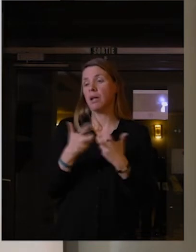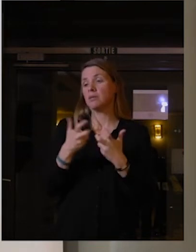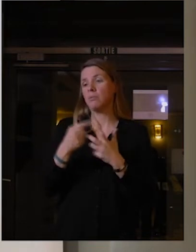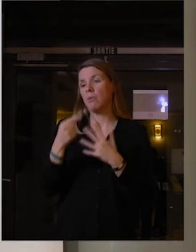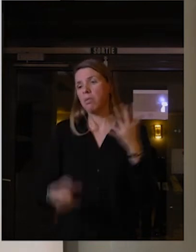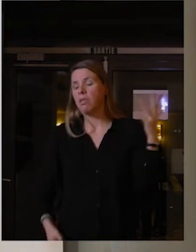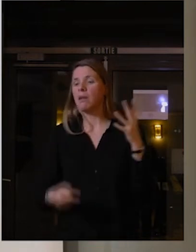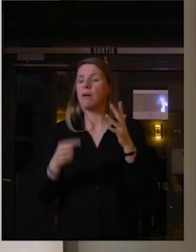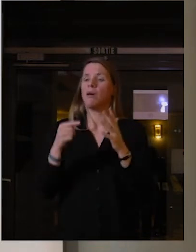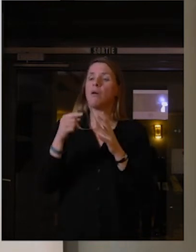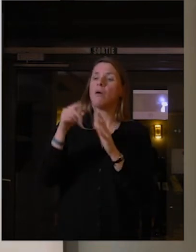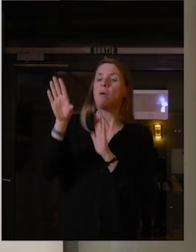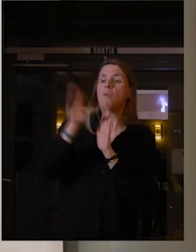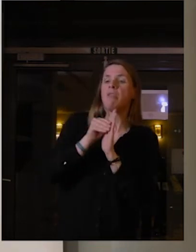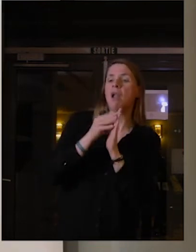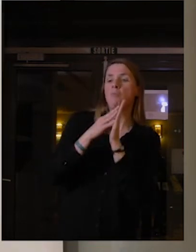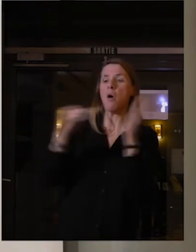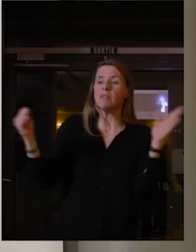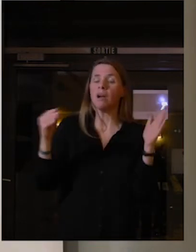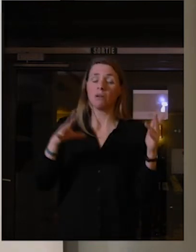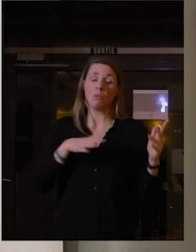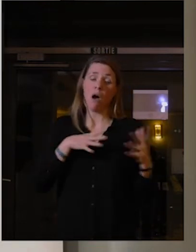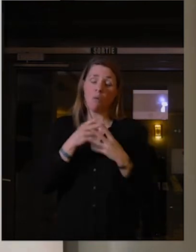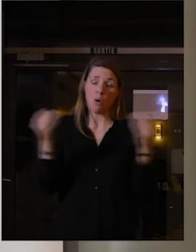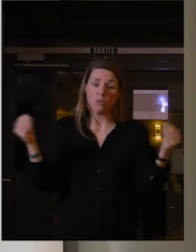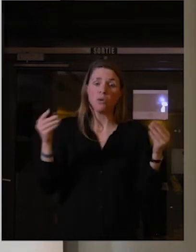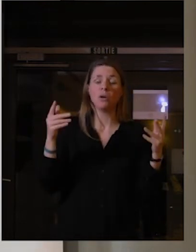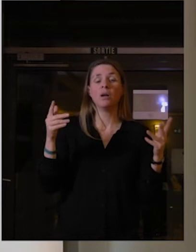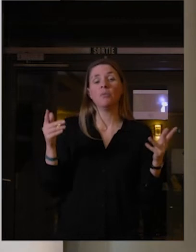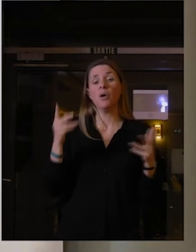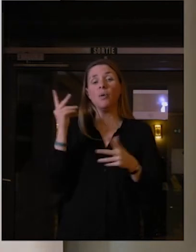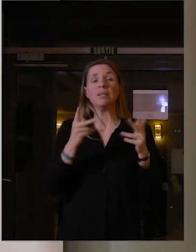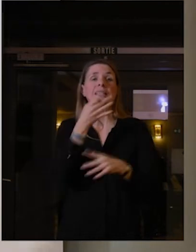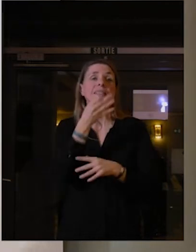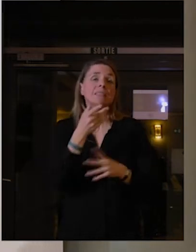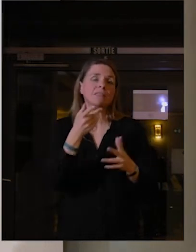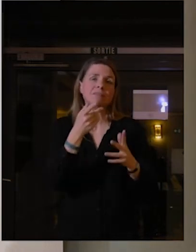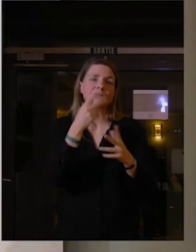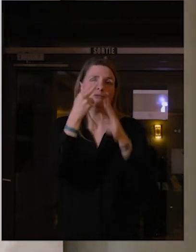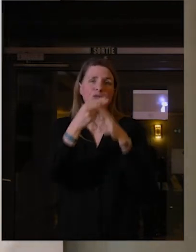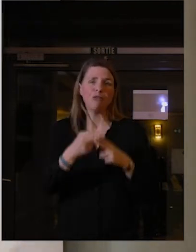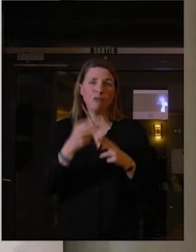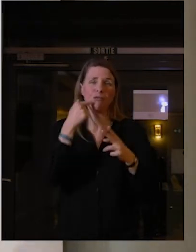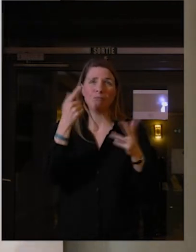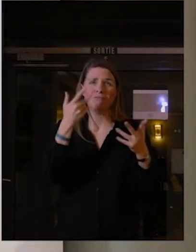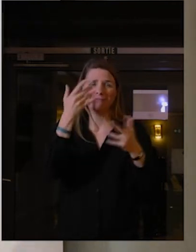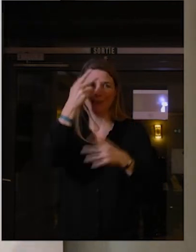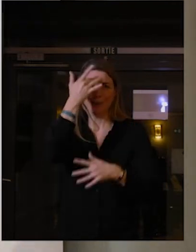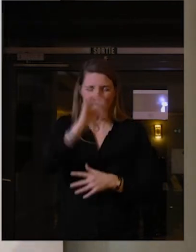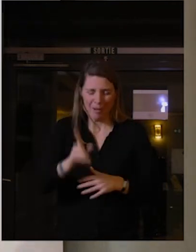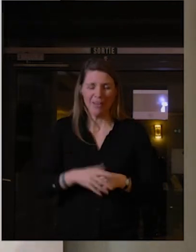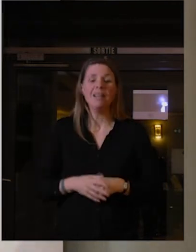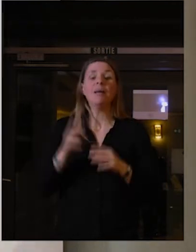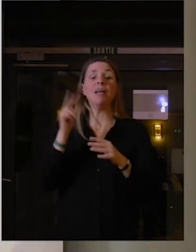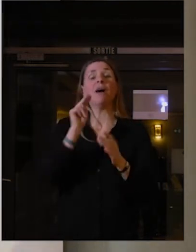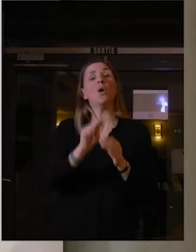exemples, des modèles comme ça, j'en ai en tête, après ça ne va pas forcément vous parler dans le monde du cheerleading. ce que je trouve intéressant avec du recul, c'est aussi de se rendre